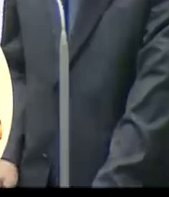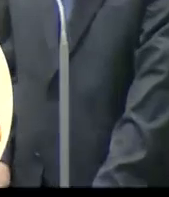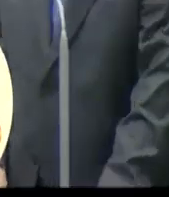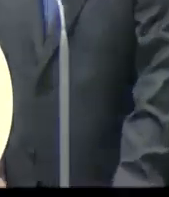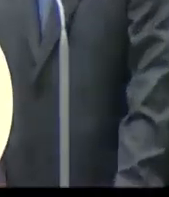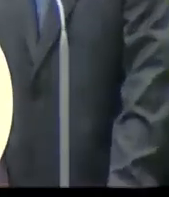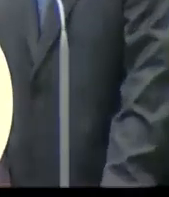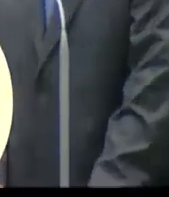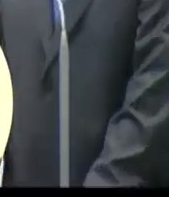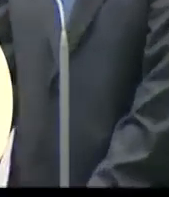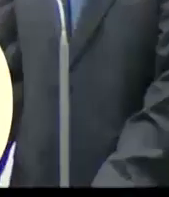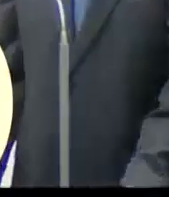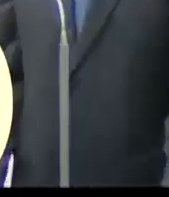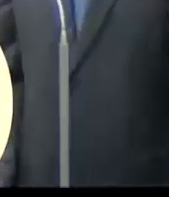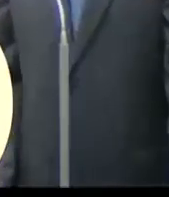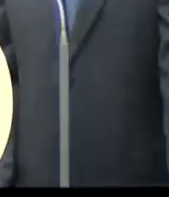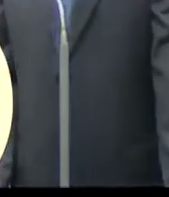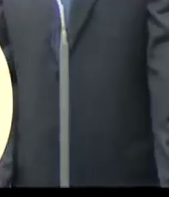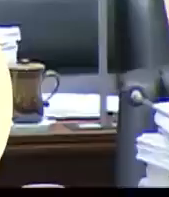重。 请坐来吼。